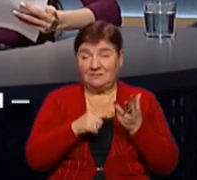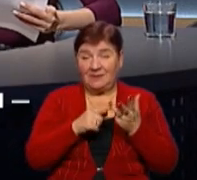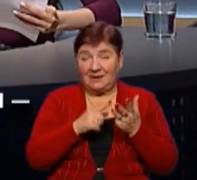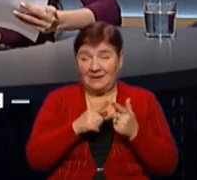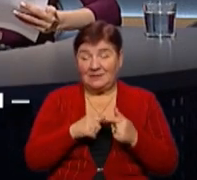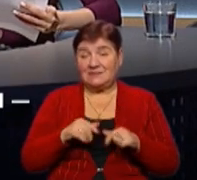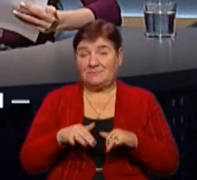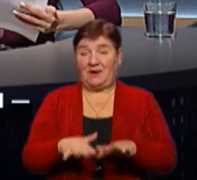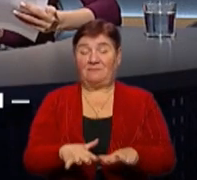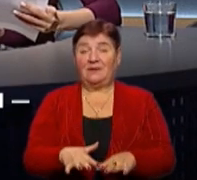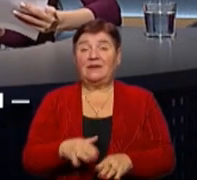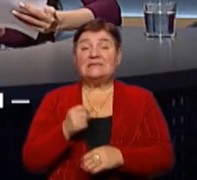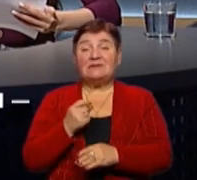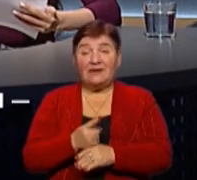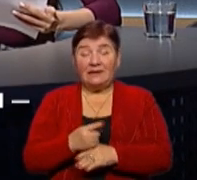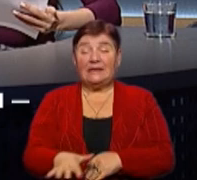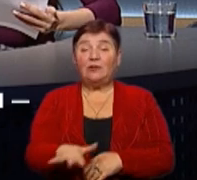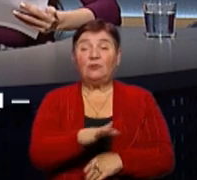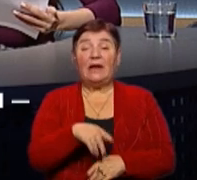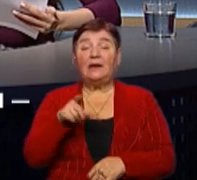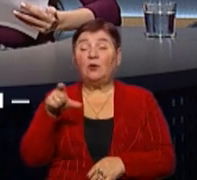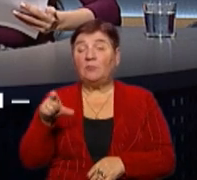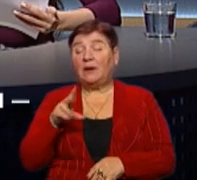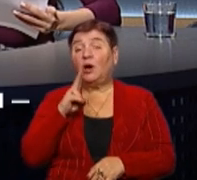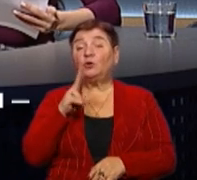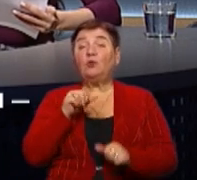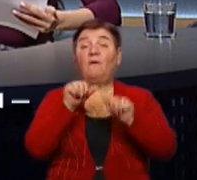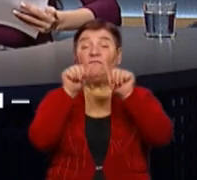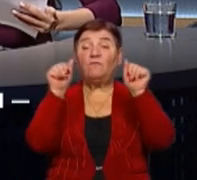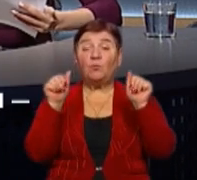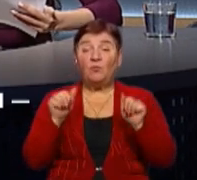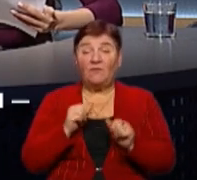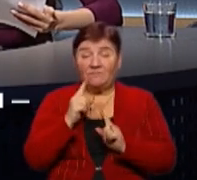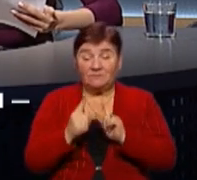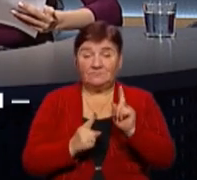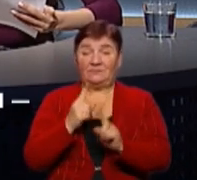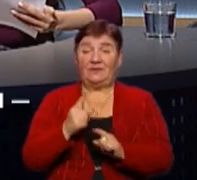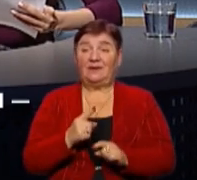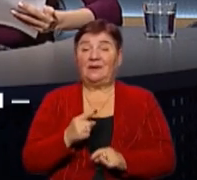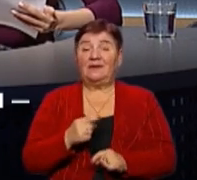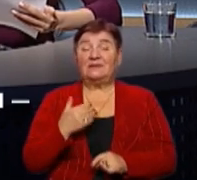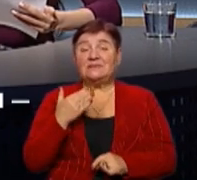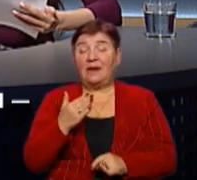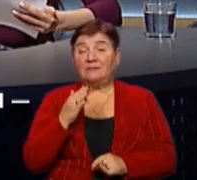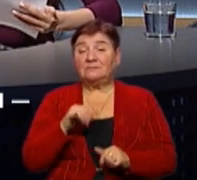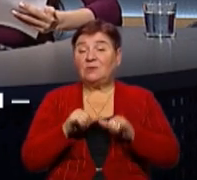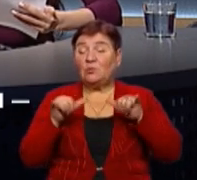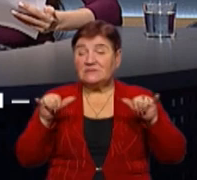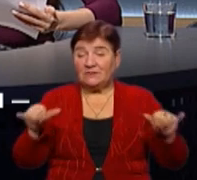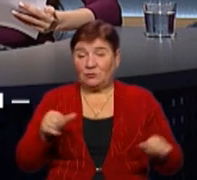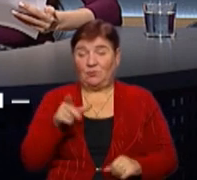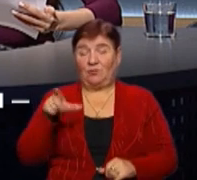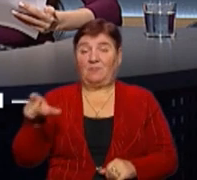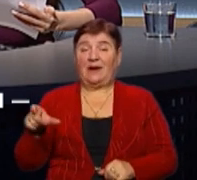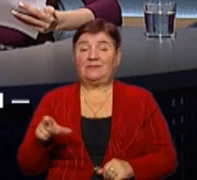цілей, завдань в Раді територіальних громад. Хто формував пріоритетні завдання? От ви назвали і стратегію розвитку